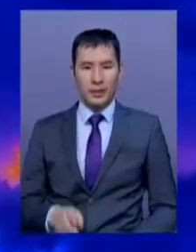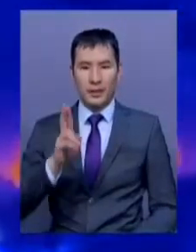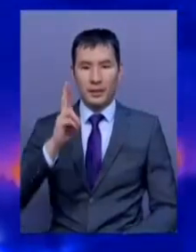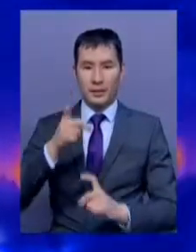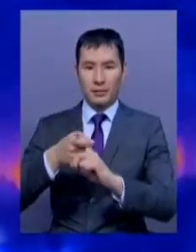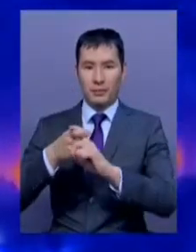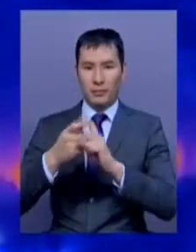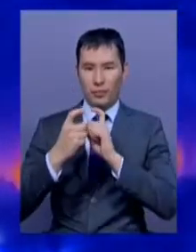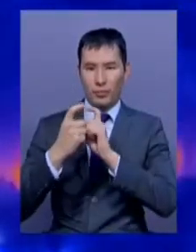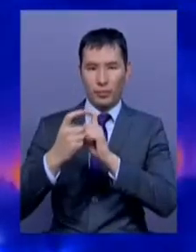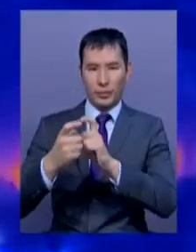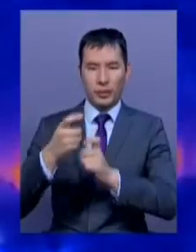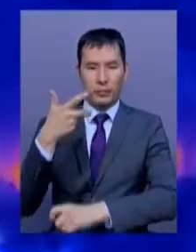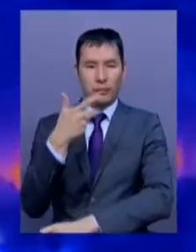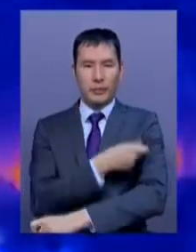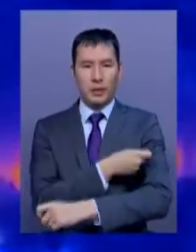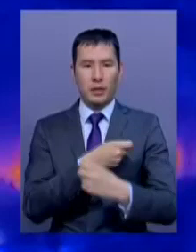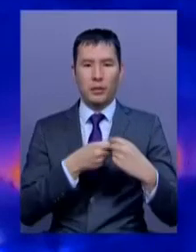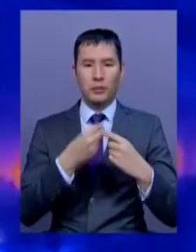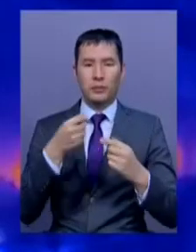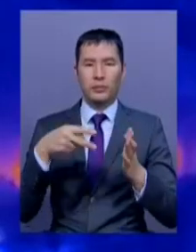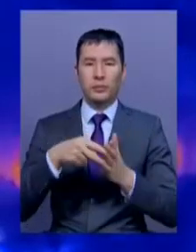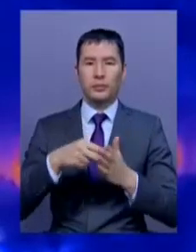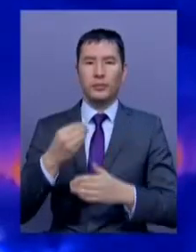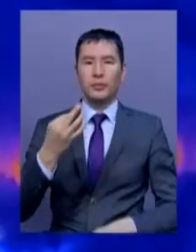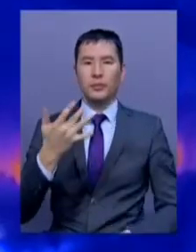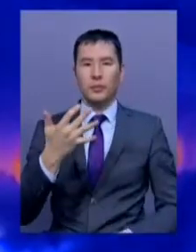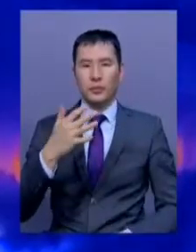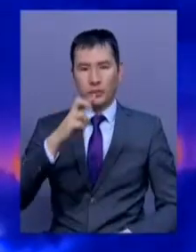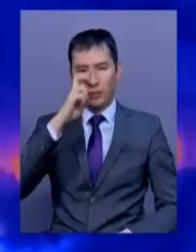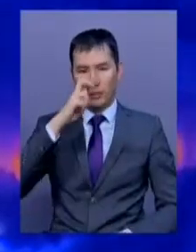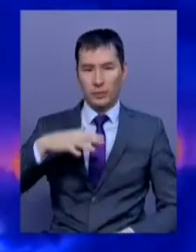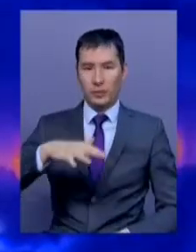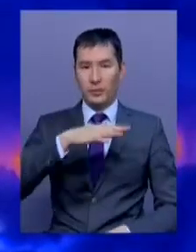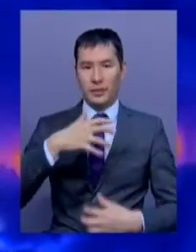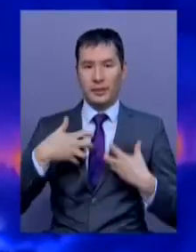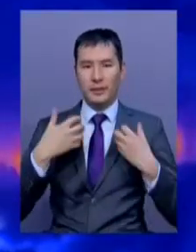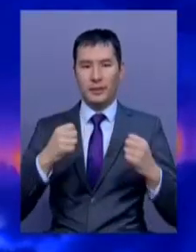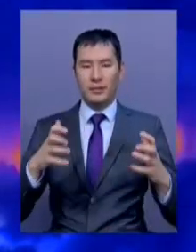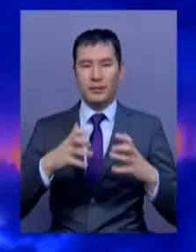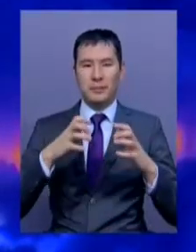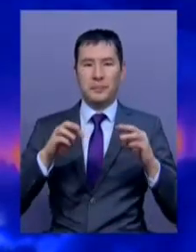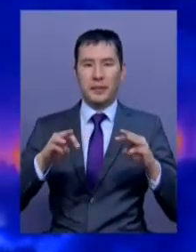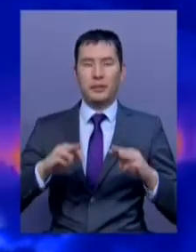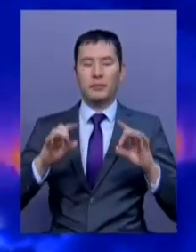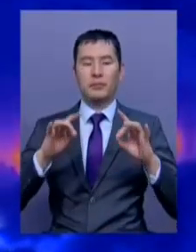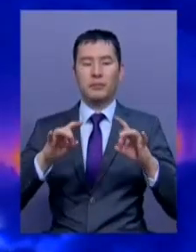Коронавирусқа қарсы вакцина бағасы қанша болмақ? Бұл сауалға еліміздің денсаулық сақтау министрлігінің ресми өкілі Бағдат Қожахметов